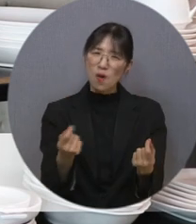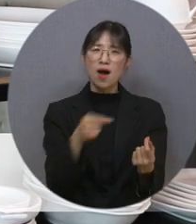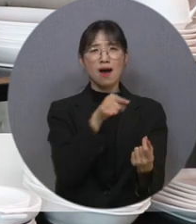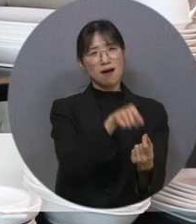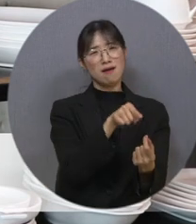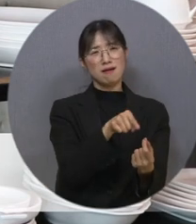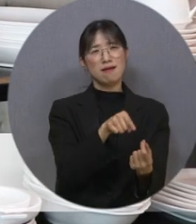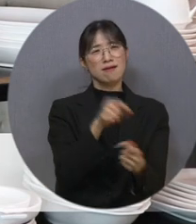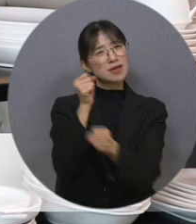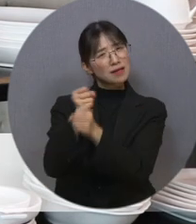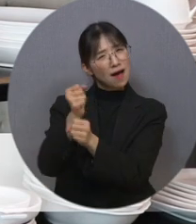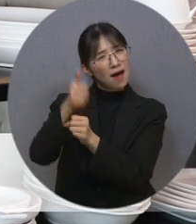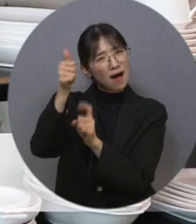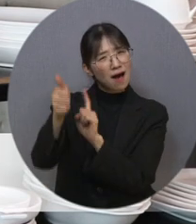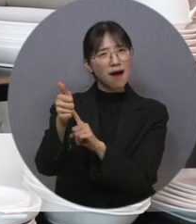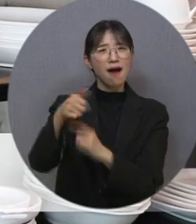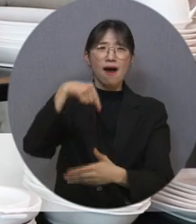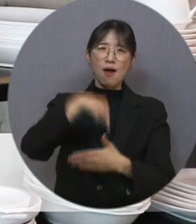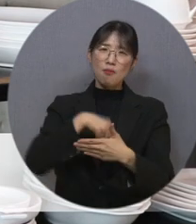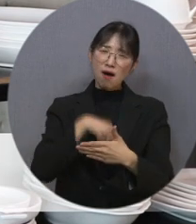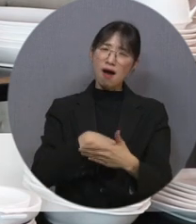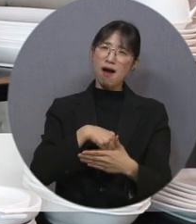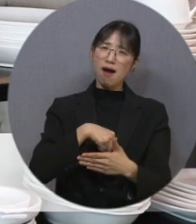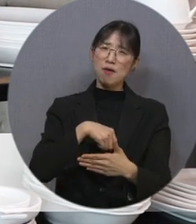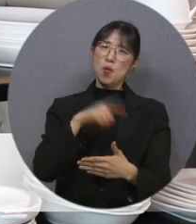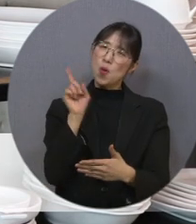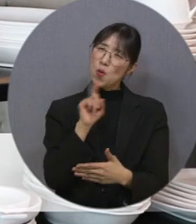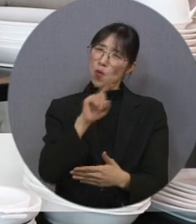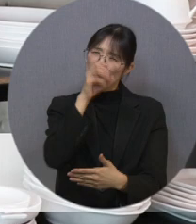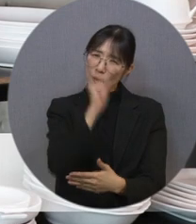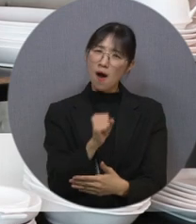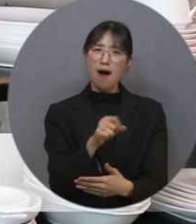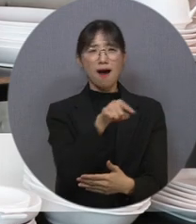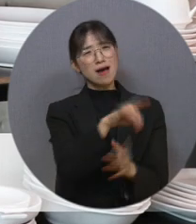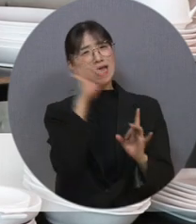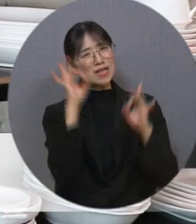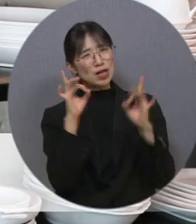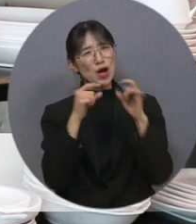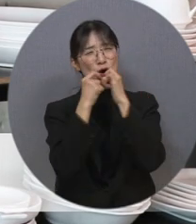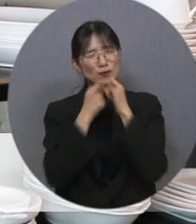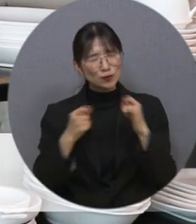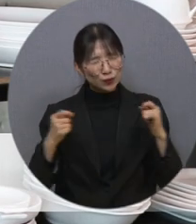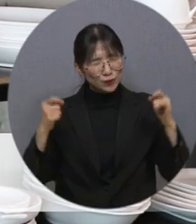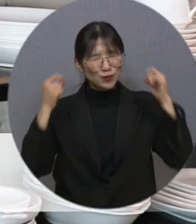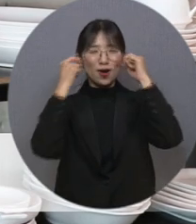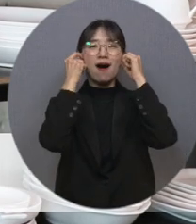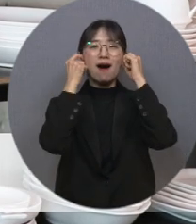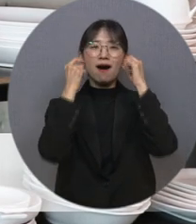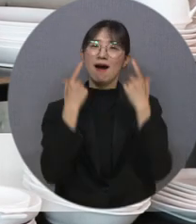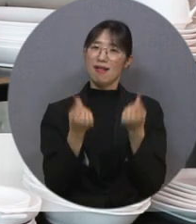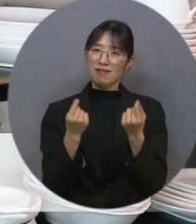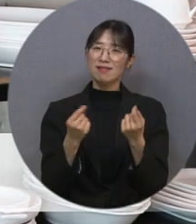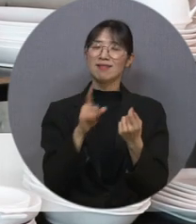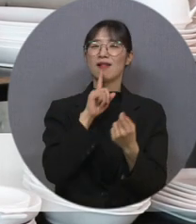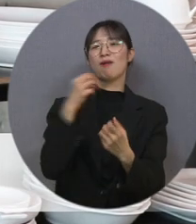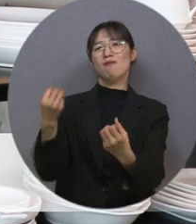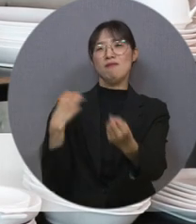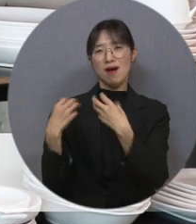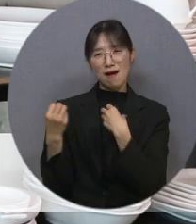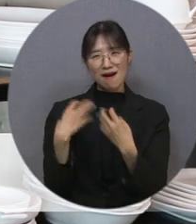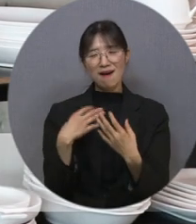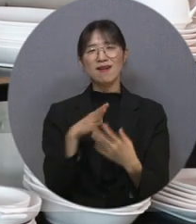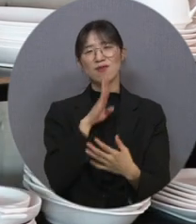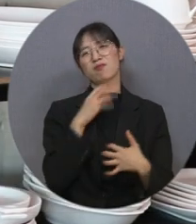정말 여기 있는 작가는 마음씨가 어떤 작가시길래 이렇게 인형들이 활짝 웃고 있을까 그런 말씀을 하실 때